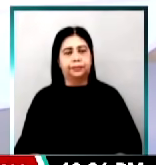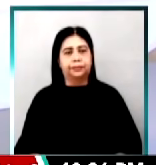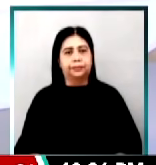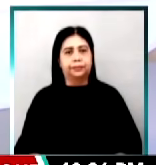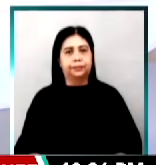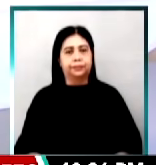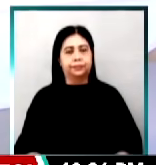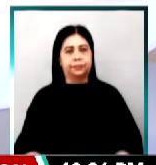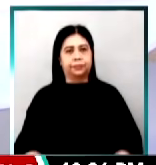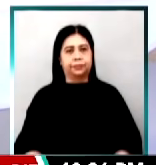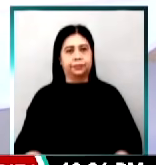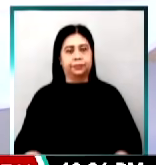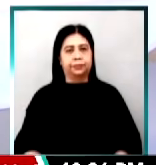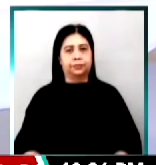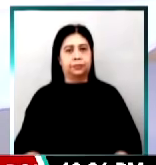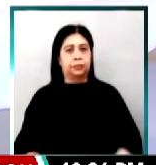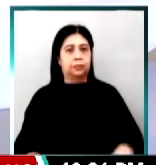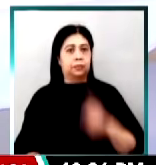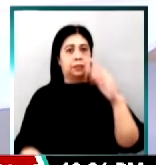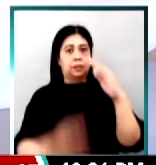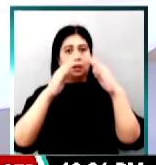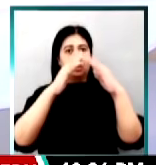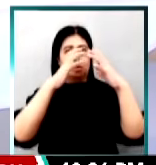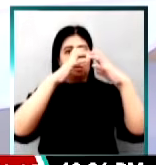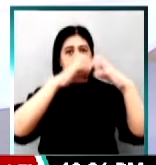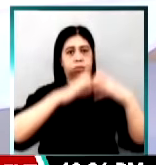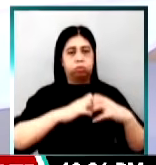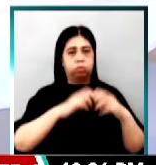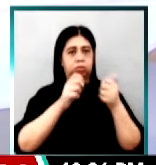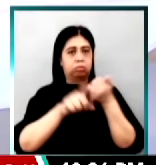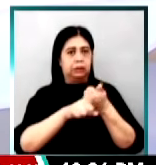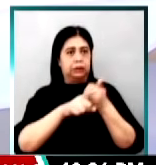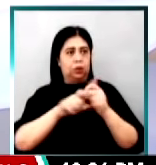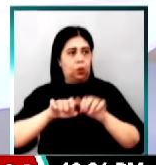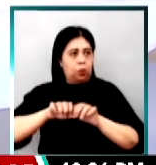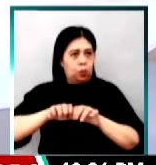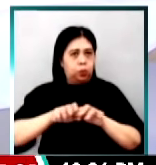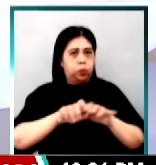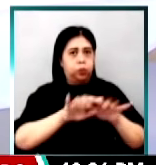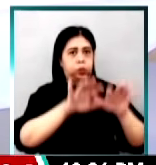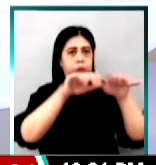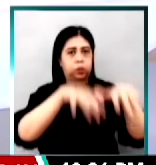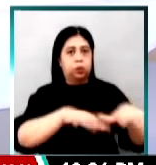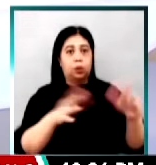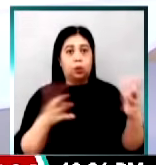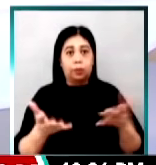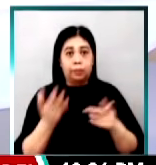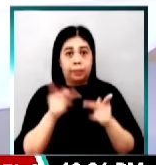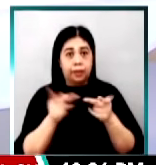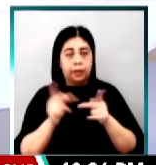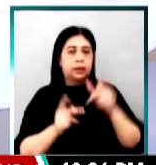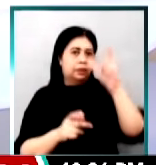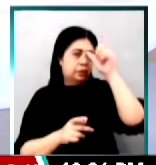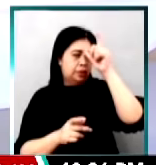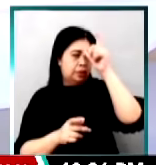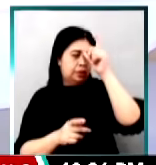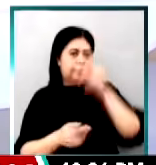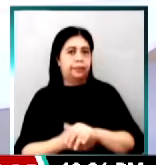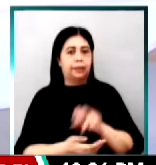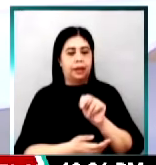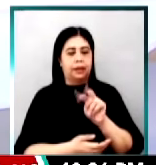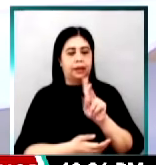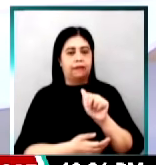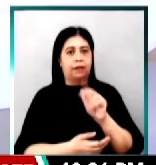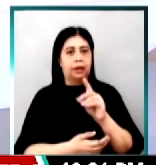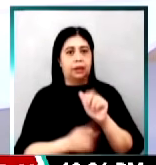Isang bahay ang gumuho at tinangay ng rumaragasang baha sa Turkey. Sa Nevada, USA naman, buong